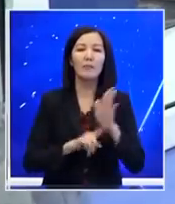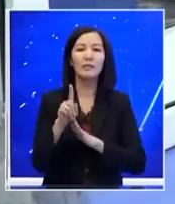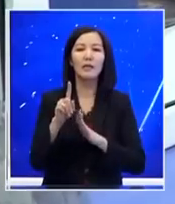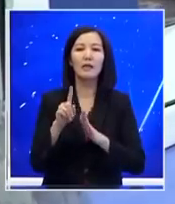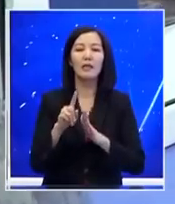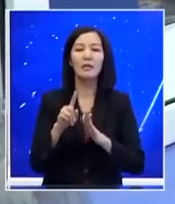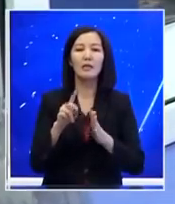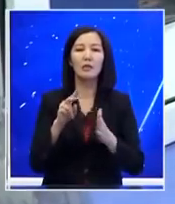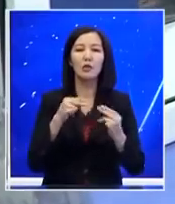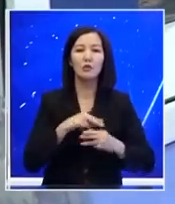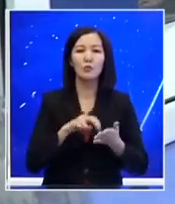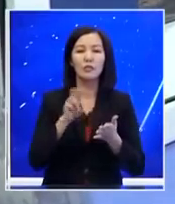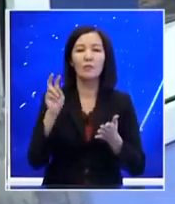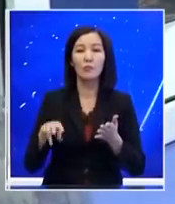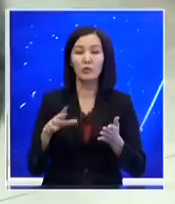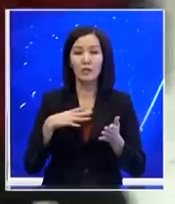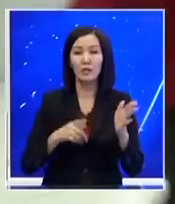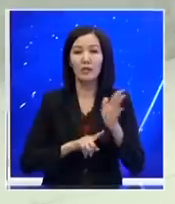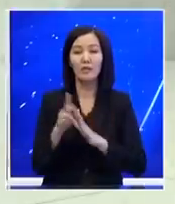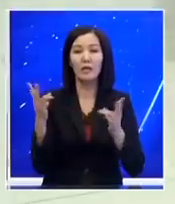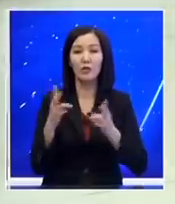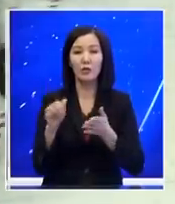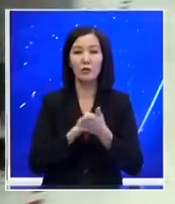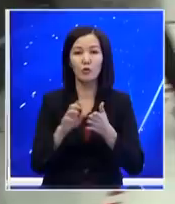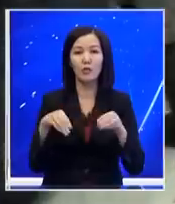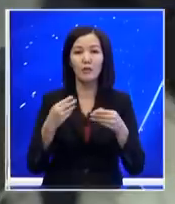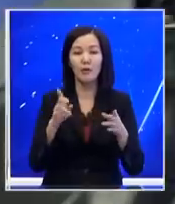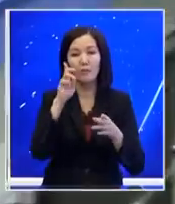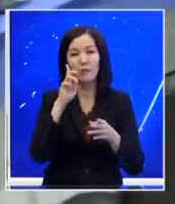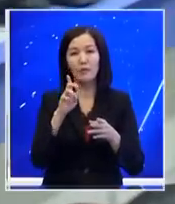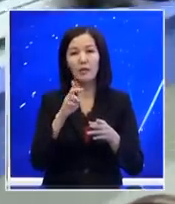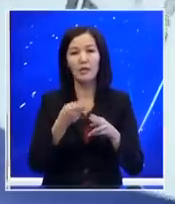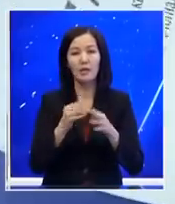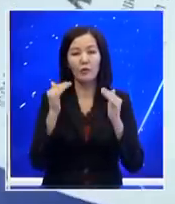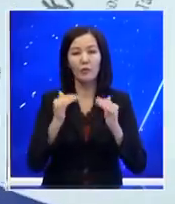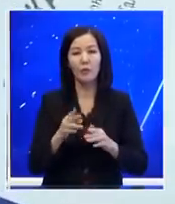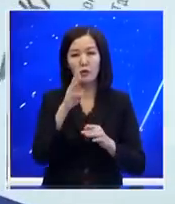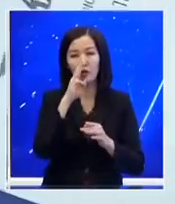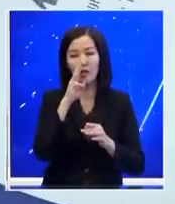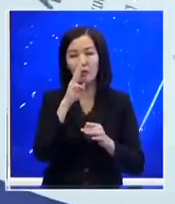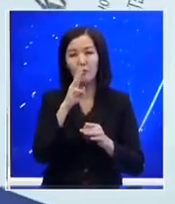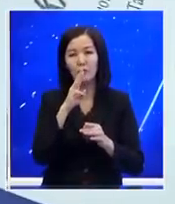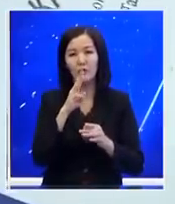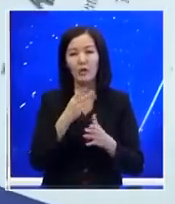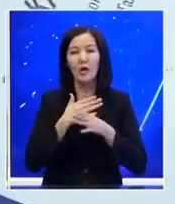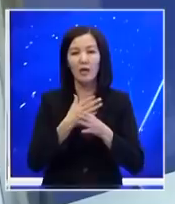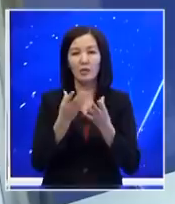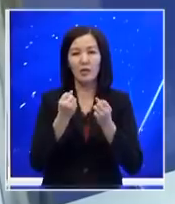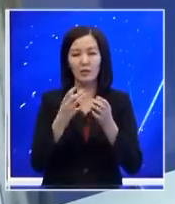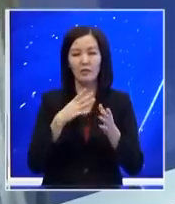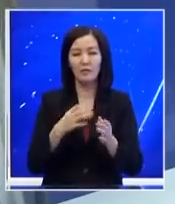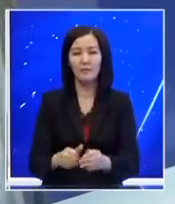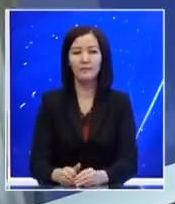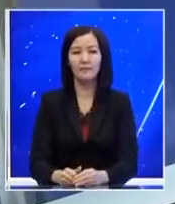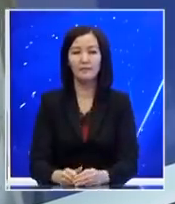ол бірден сілтеме арқылы тиісті құжаттар тапсырған. Көп ұзамай мемлекет тарапынан ең төменгі жалақы мөлшерінде жәрдемпұл алды.